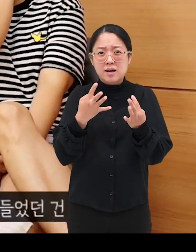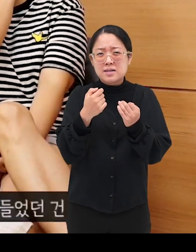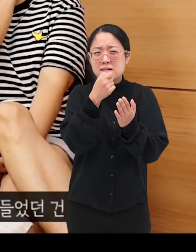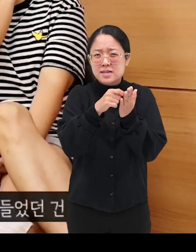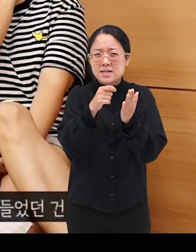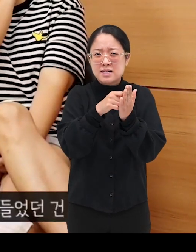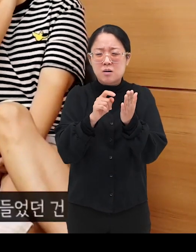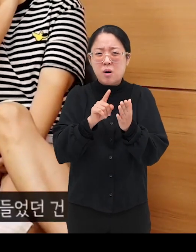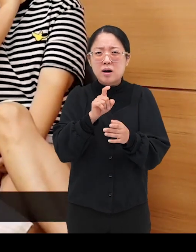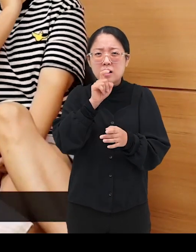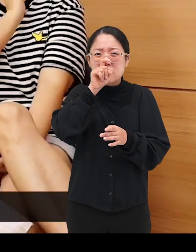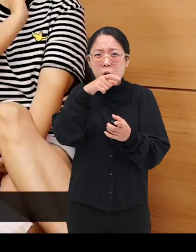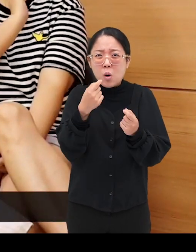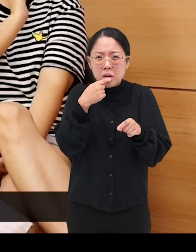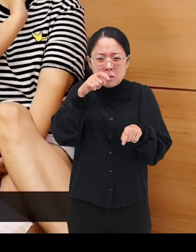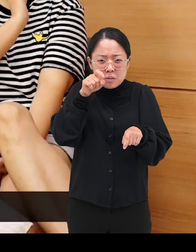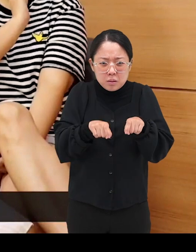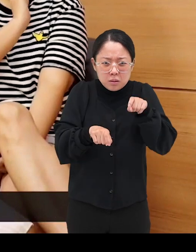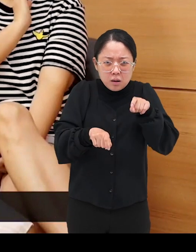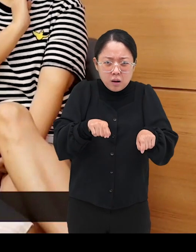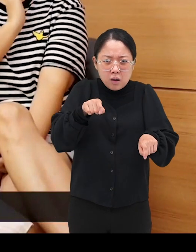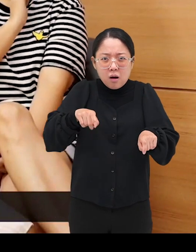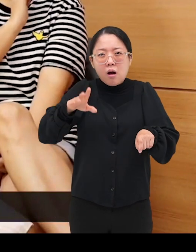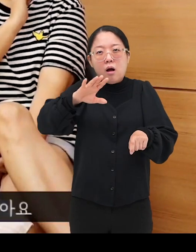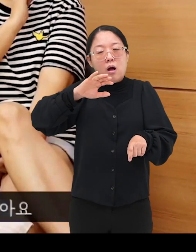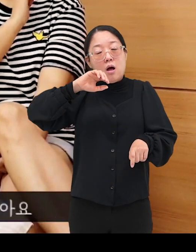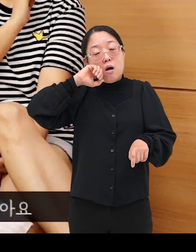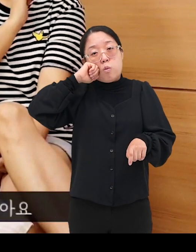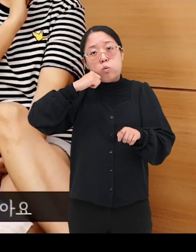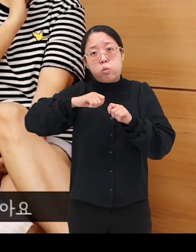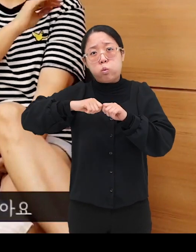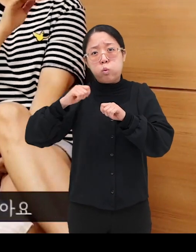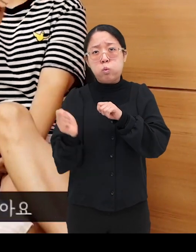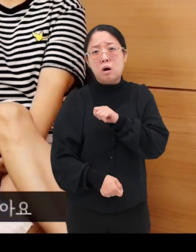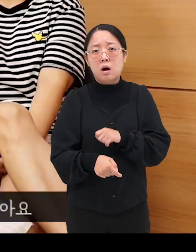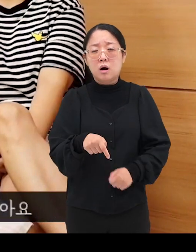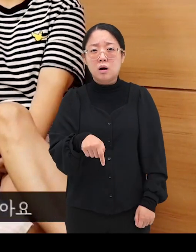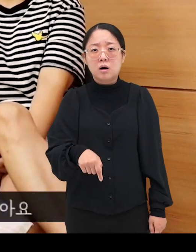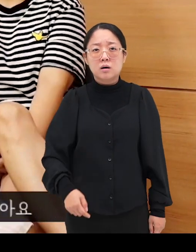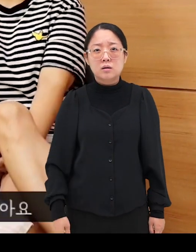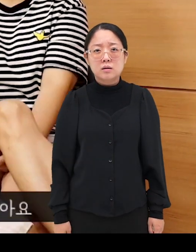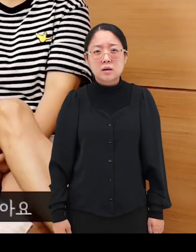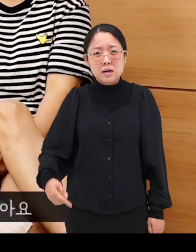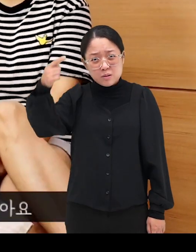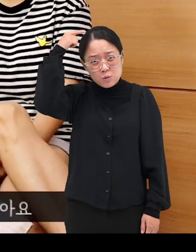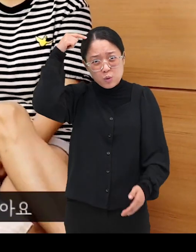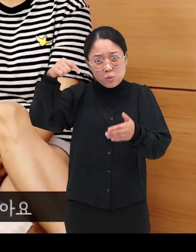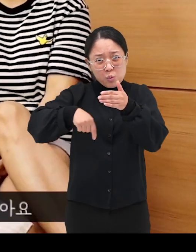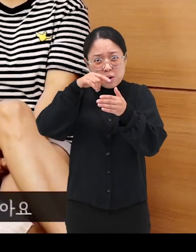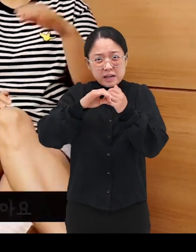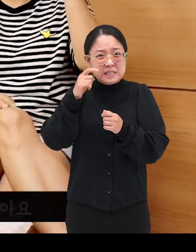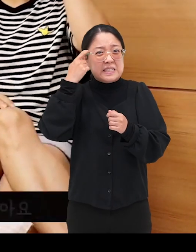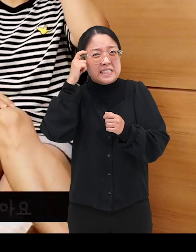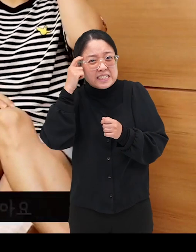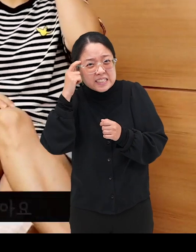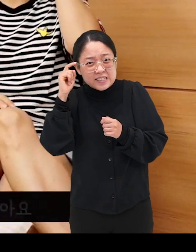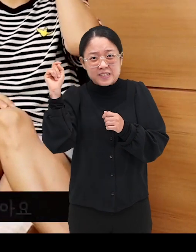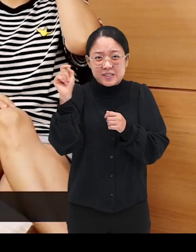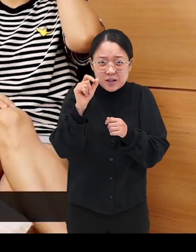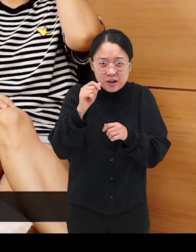좀 힘든 거는 아무래도 많이 써보질 않아서 약간 그 독수리 타법 약간 그게 좀 어려웠던 것 같아요.